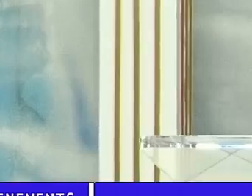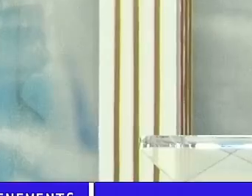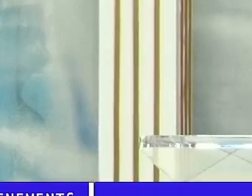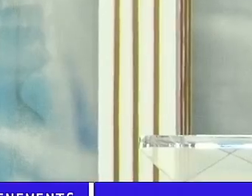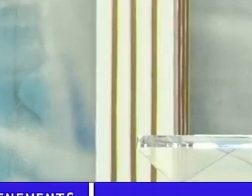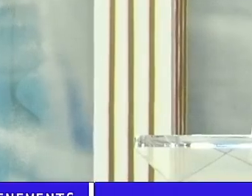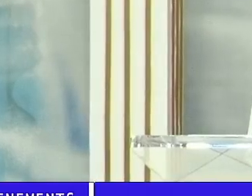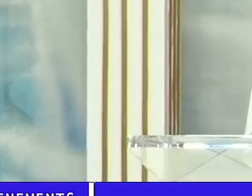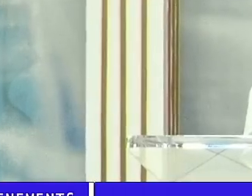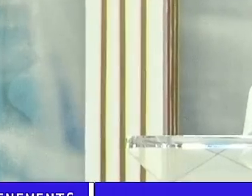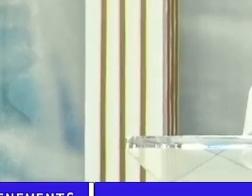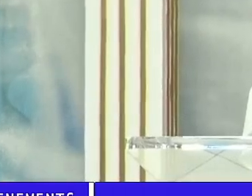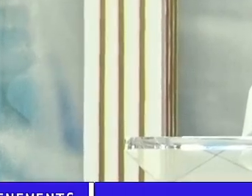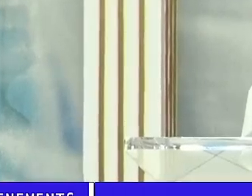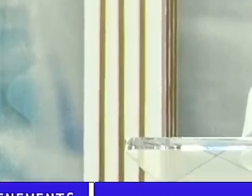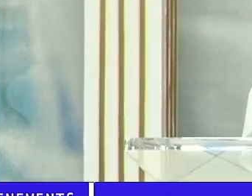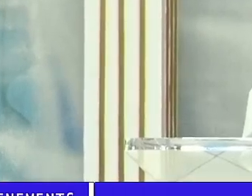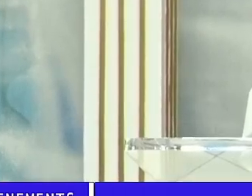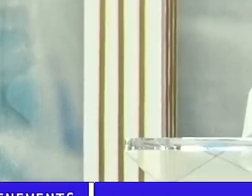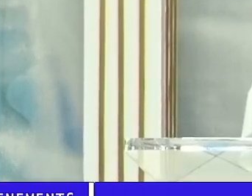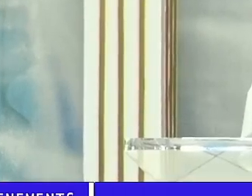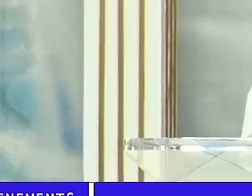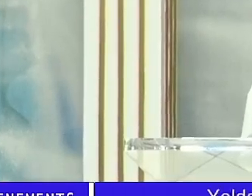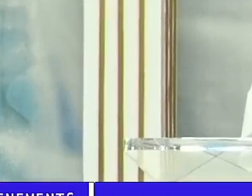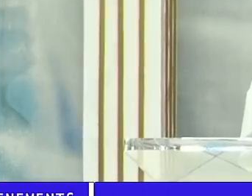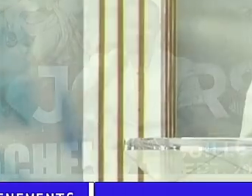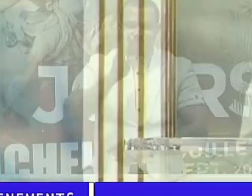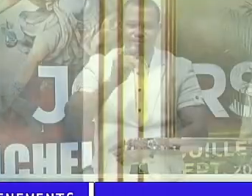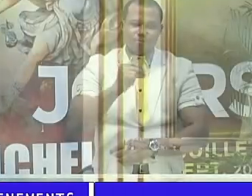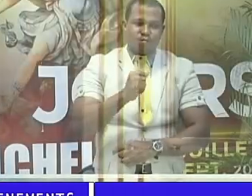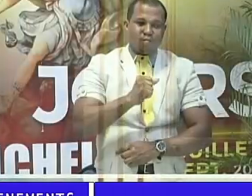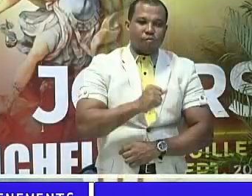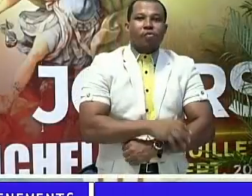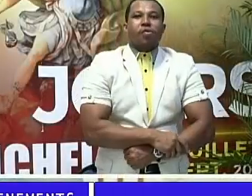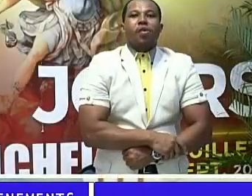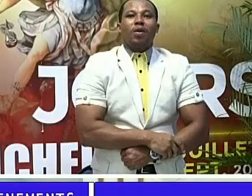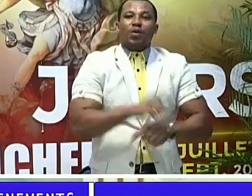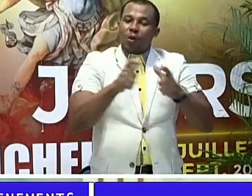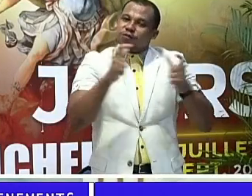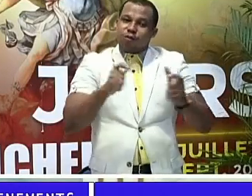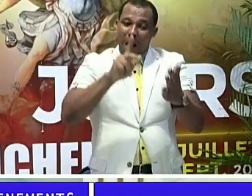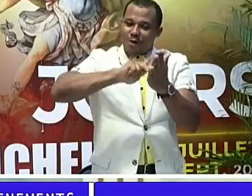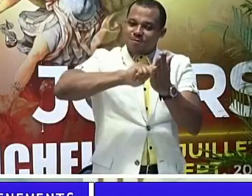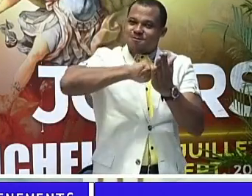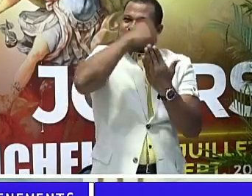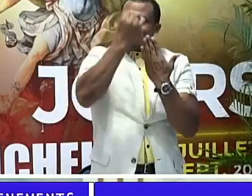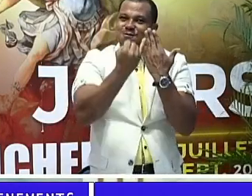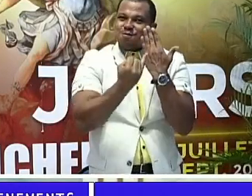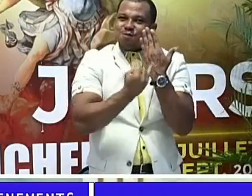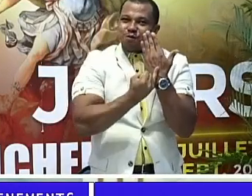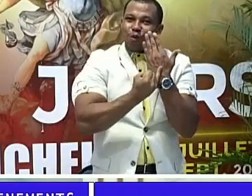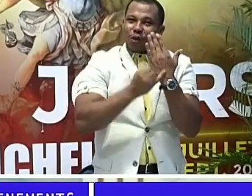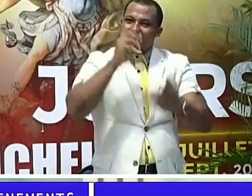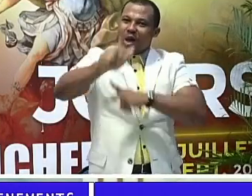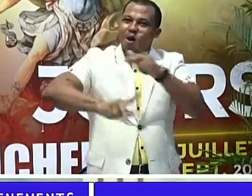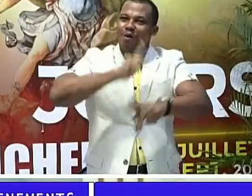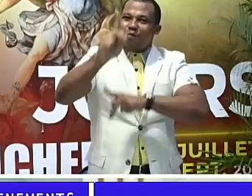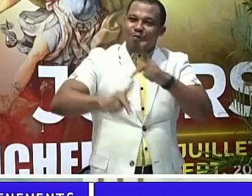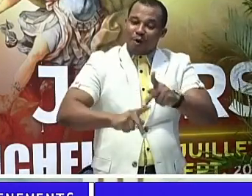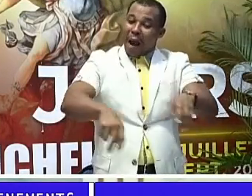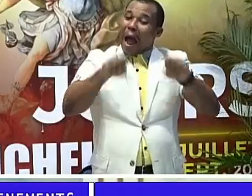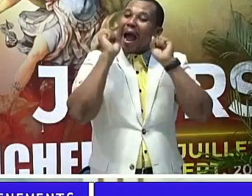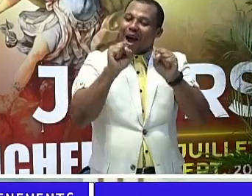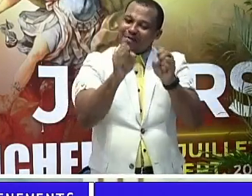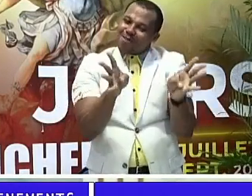Notre Dieu n'est pas le Dieu de quelques privilégiés. Son grand projet, c'est que tous les peuples soient